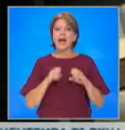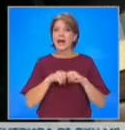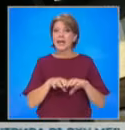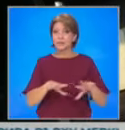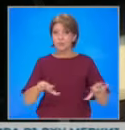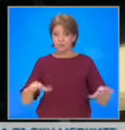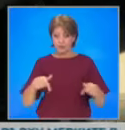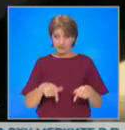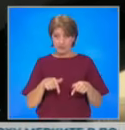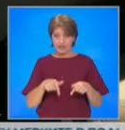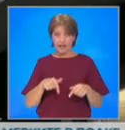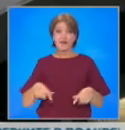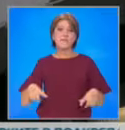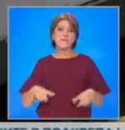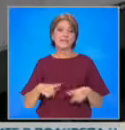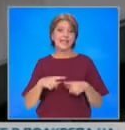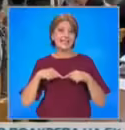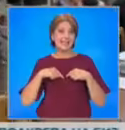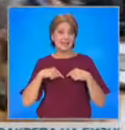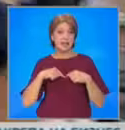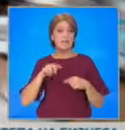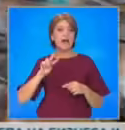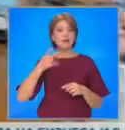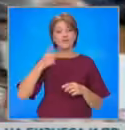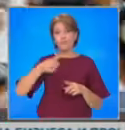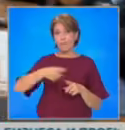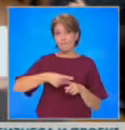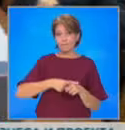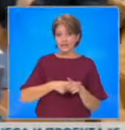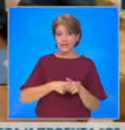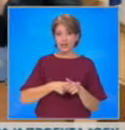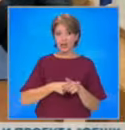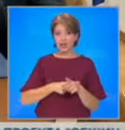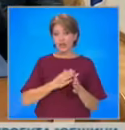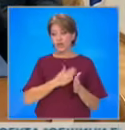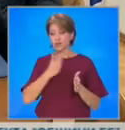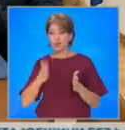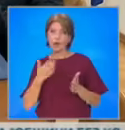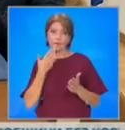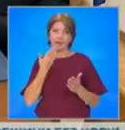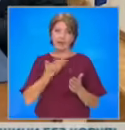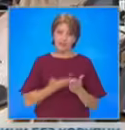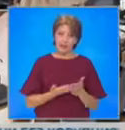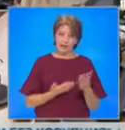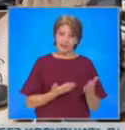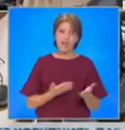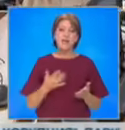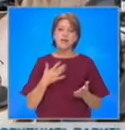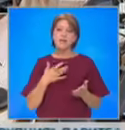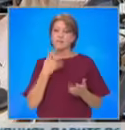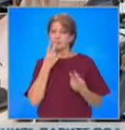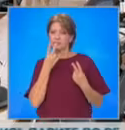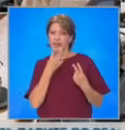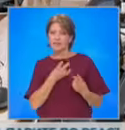Разпускането на настоящия Висш съдебен съвет и в двумесечен срок избирането на нов състав предлагат от Демократична България. В законопроекта им е